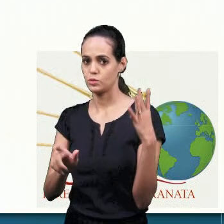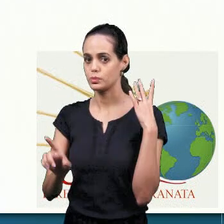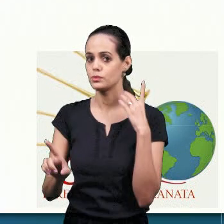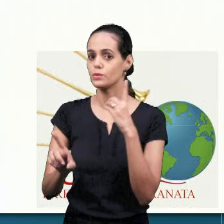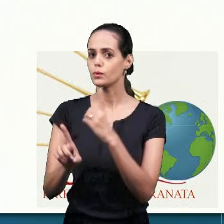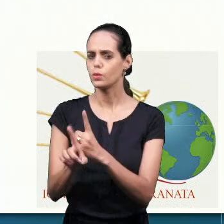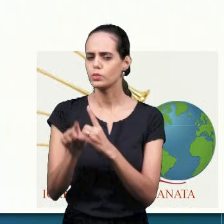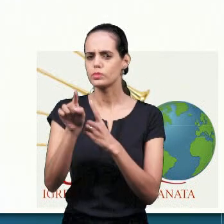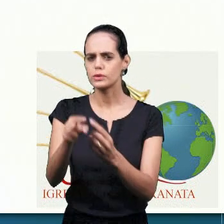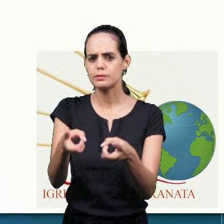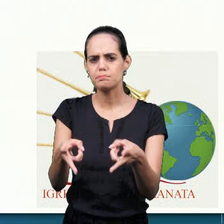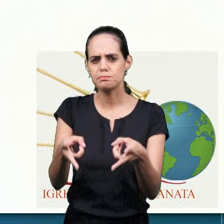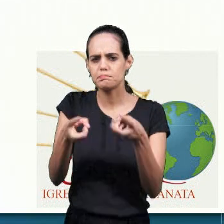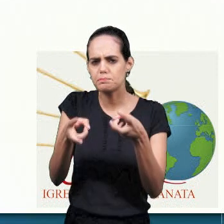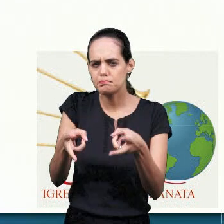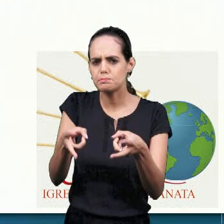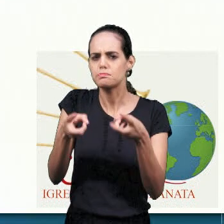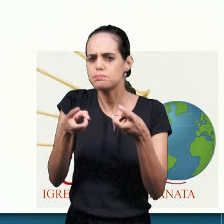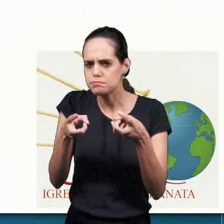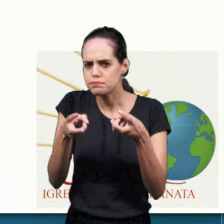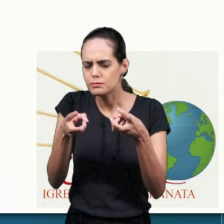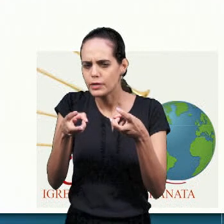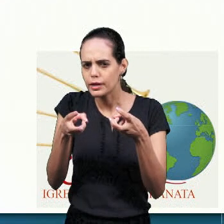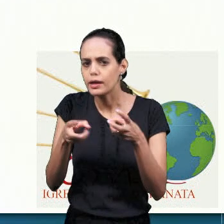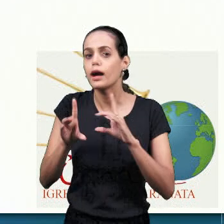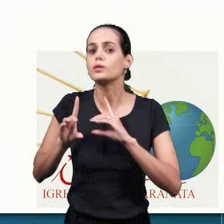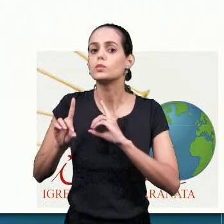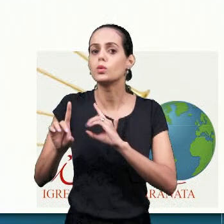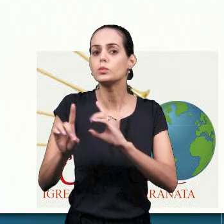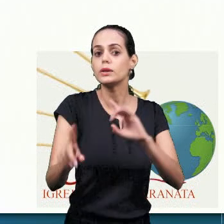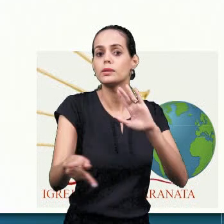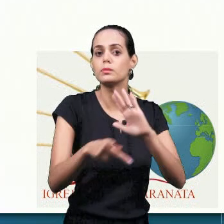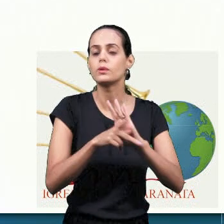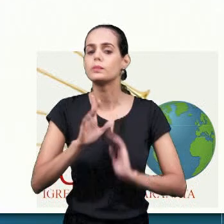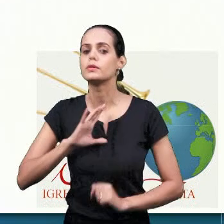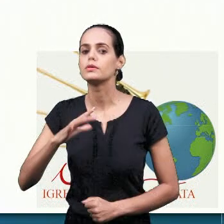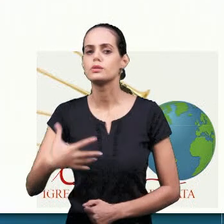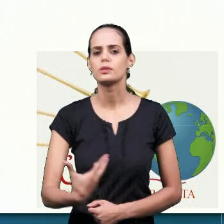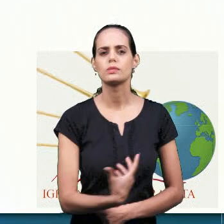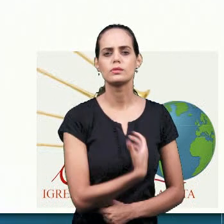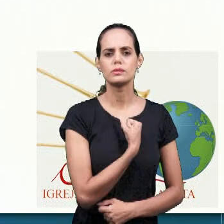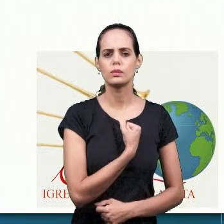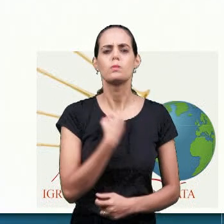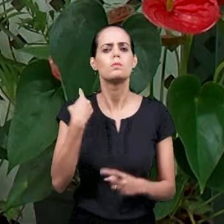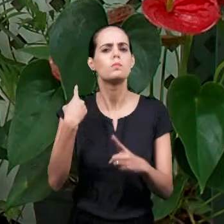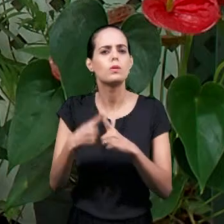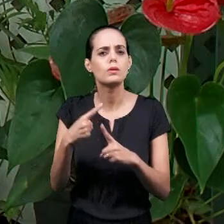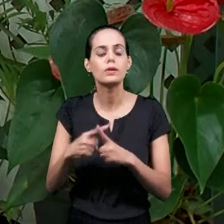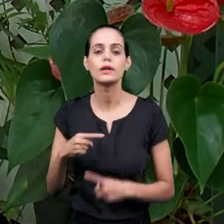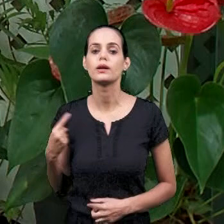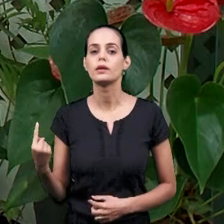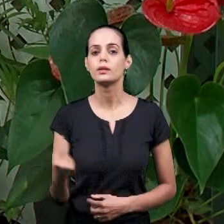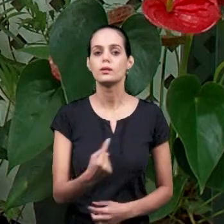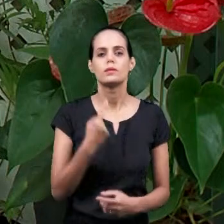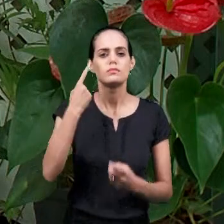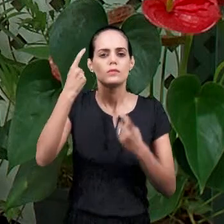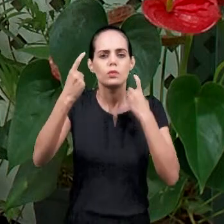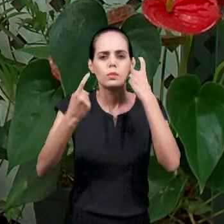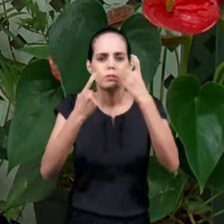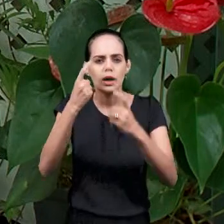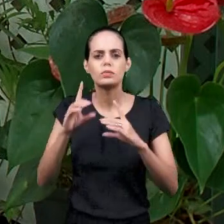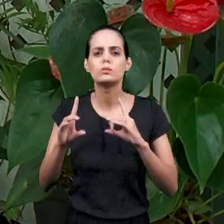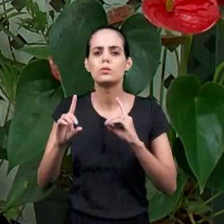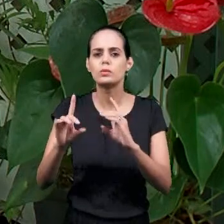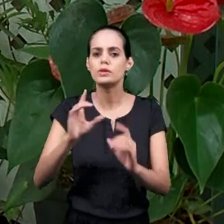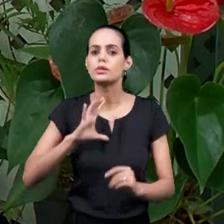avec ces personnes. Identifier la doctrine de salut. Pourquoi nous sommes préoccupés